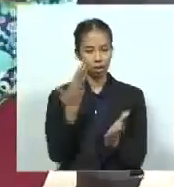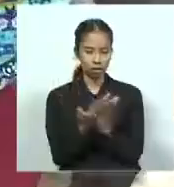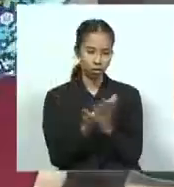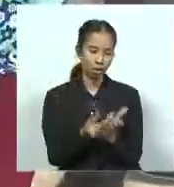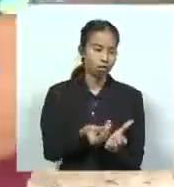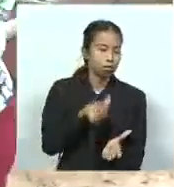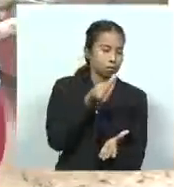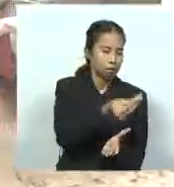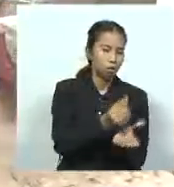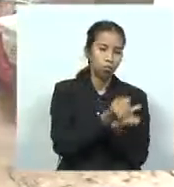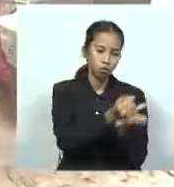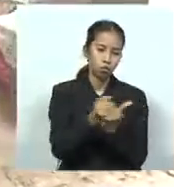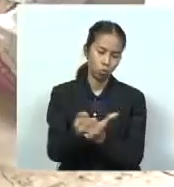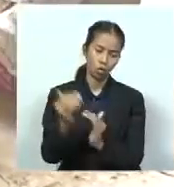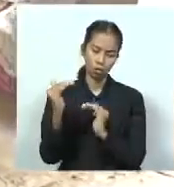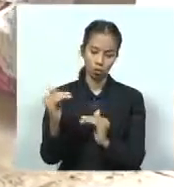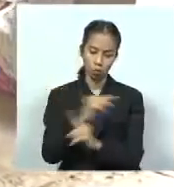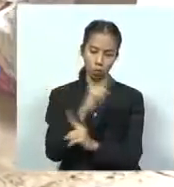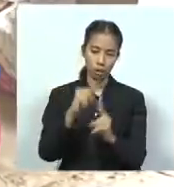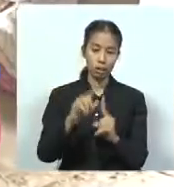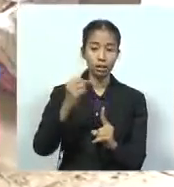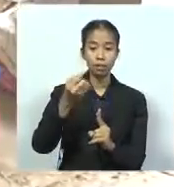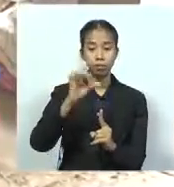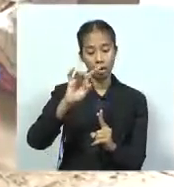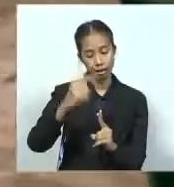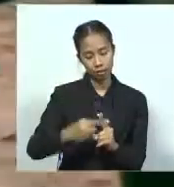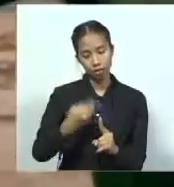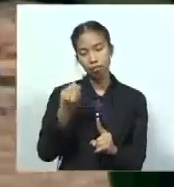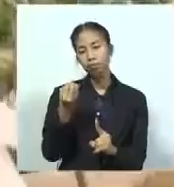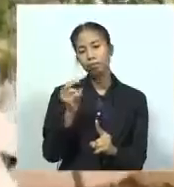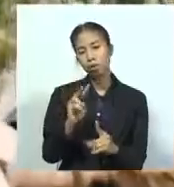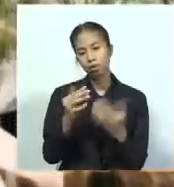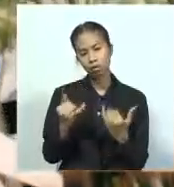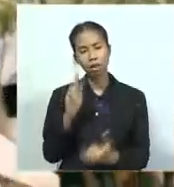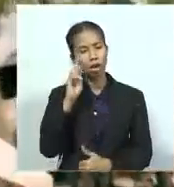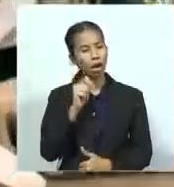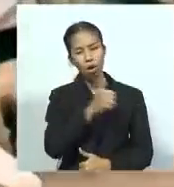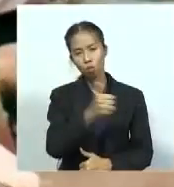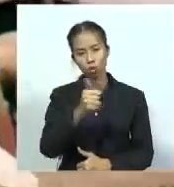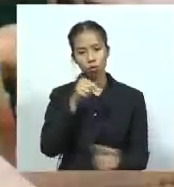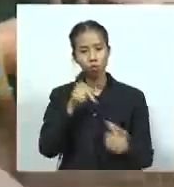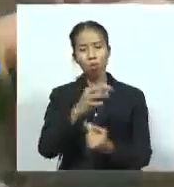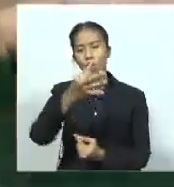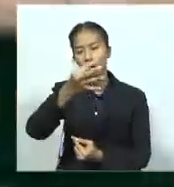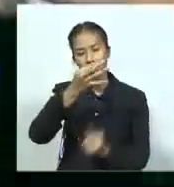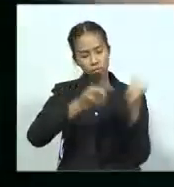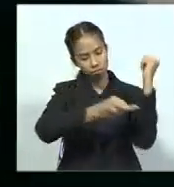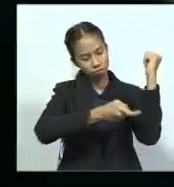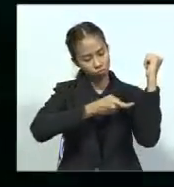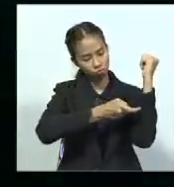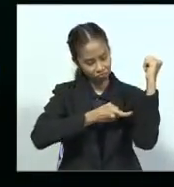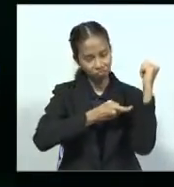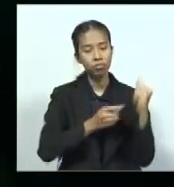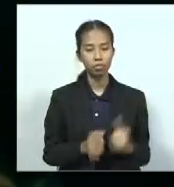ยเหลือเกษตรกรได้ภายในวันที่18ธันวาคมนี้นะคะก็ถือว่าเป็นข่าวดีของเกษตรกรชาวสวนยางอีกหนึ่